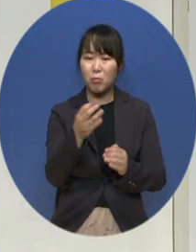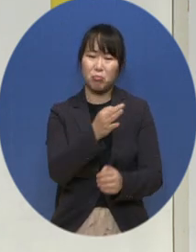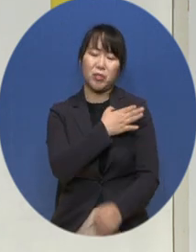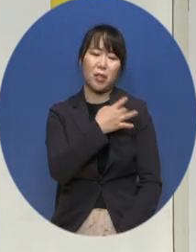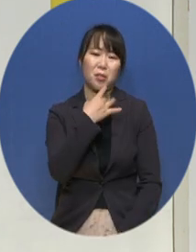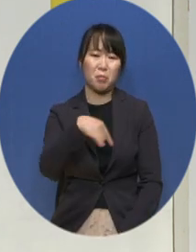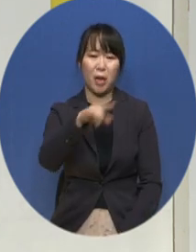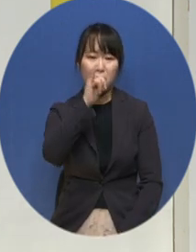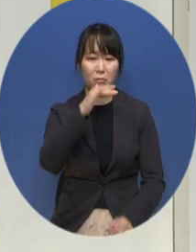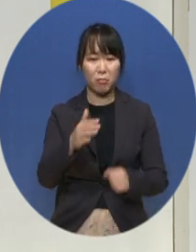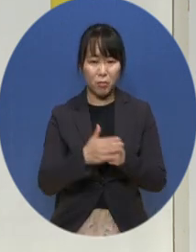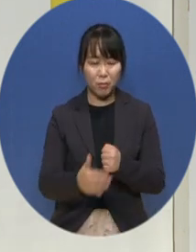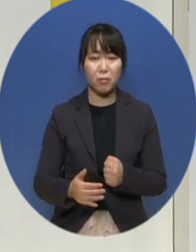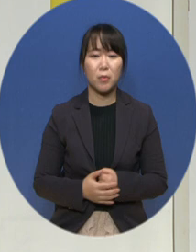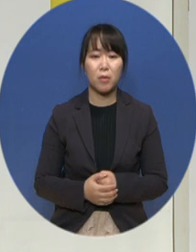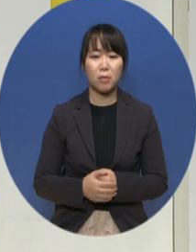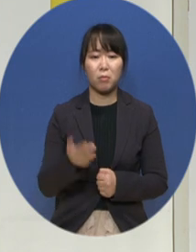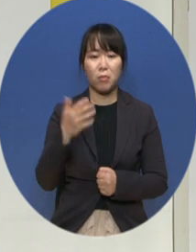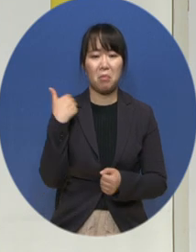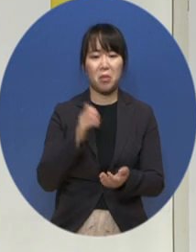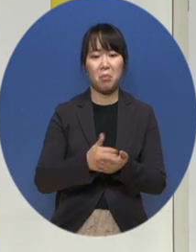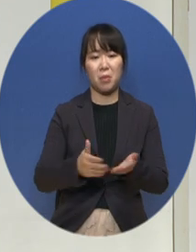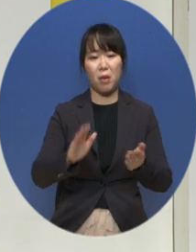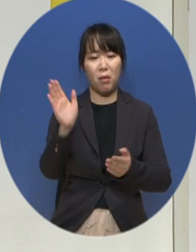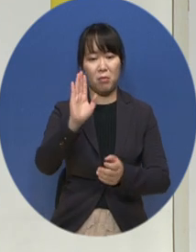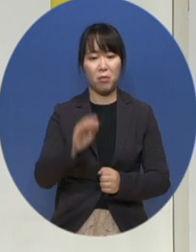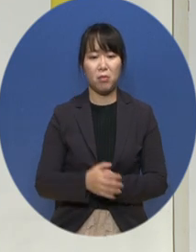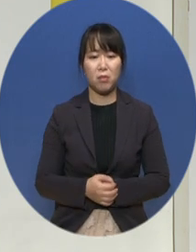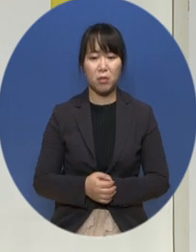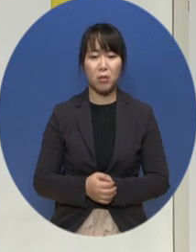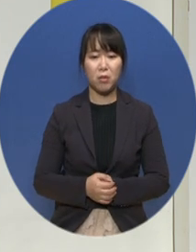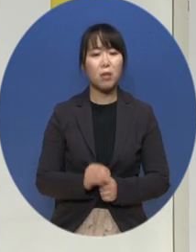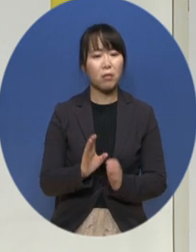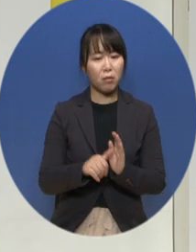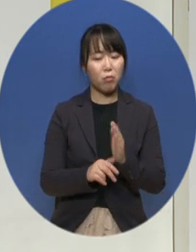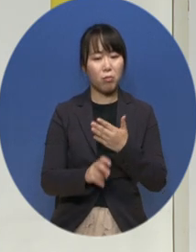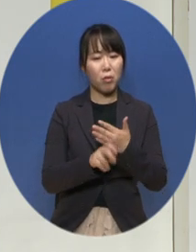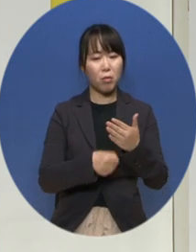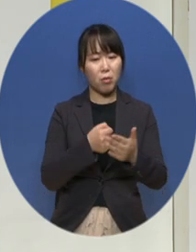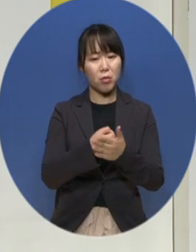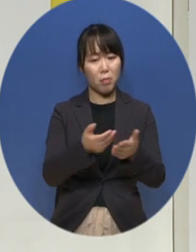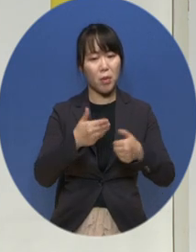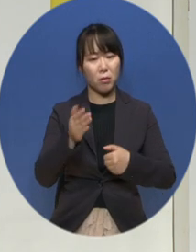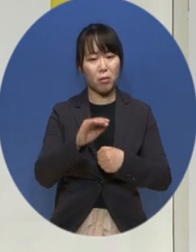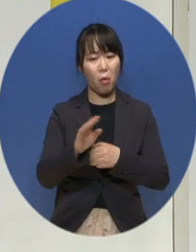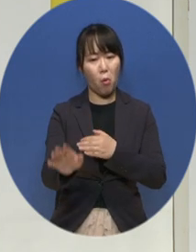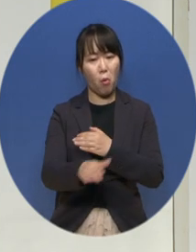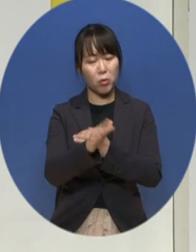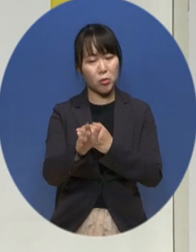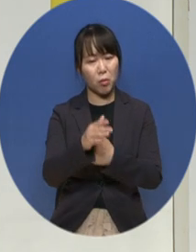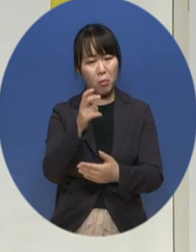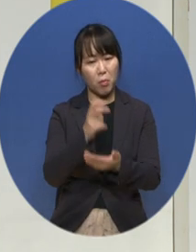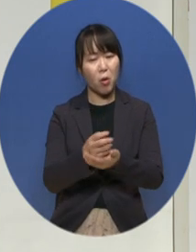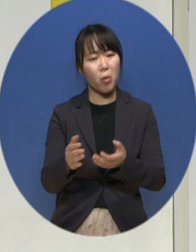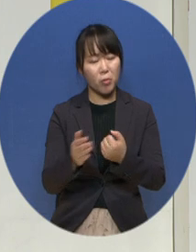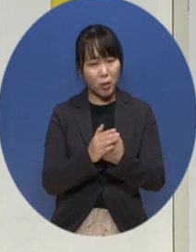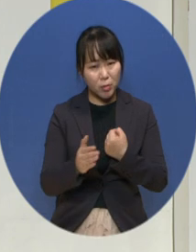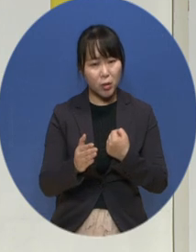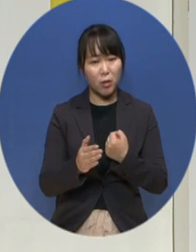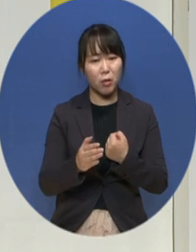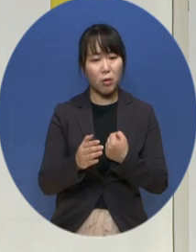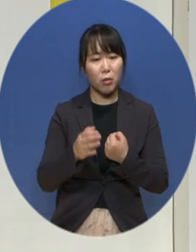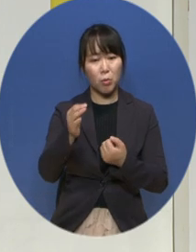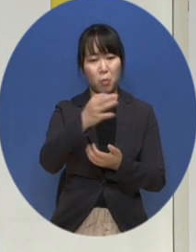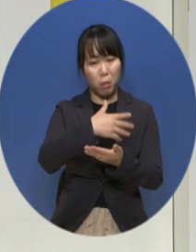만 있었으니까 근데 안 돌려주세요 그때 제가 볼때는 위헌 결정을 받은 엉터리 법의 때문에 돈을